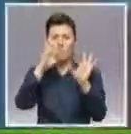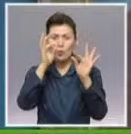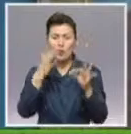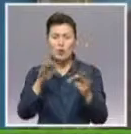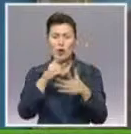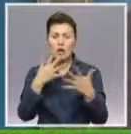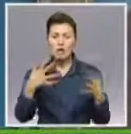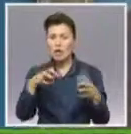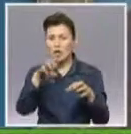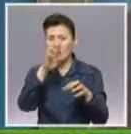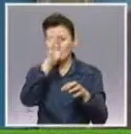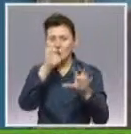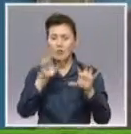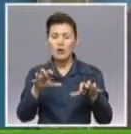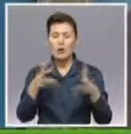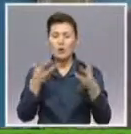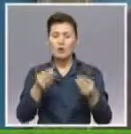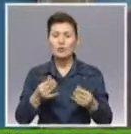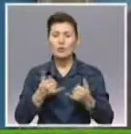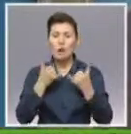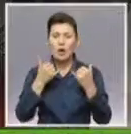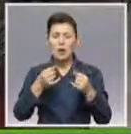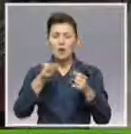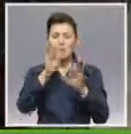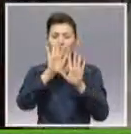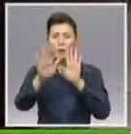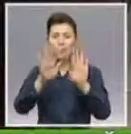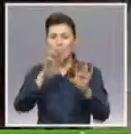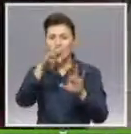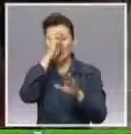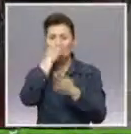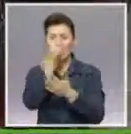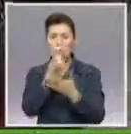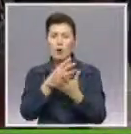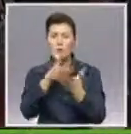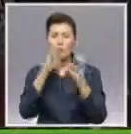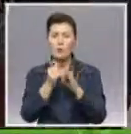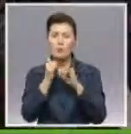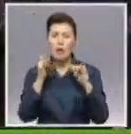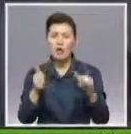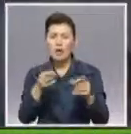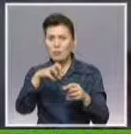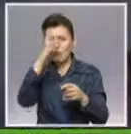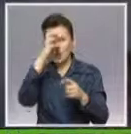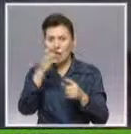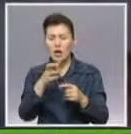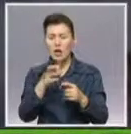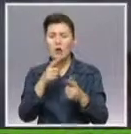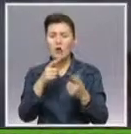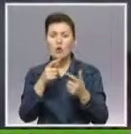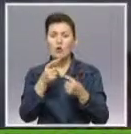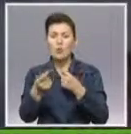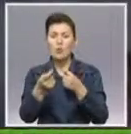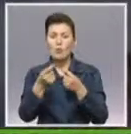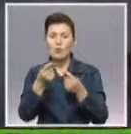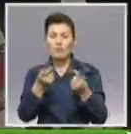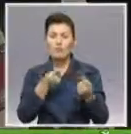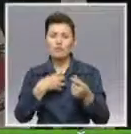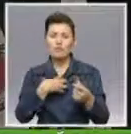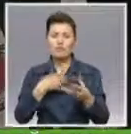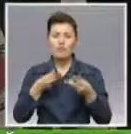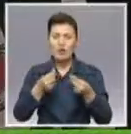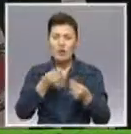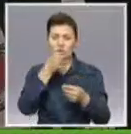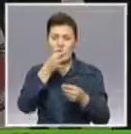көрмесі елбасы күніне арналып отыр. Көрменің мақсаты еліміздің бейнелеу өнерінің дамуына мемлекеттік мекемелердің рөлі мен маңыздылығын